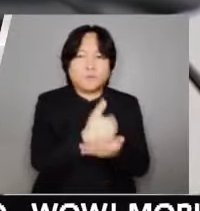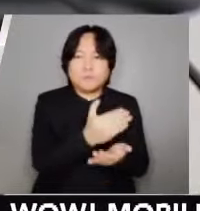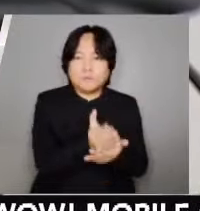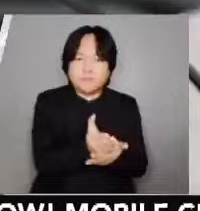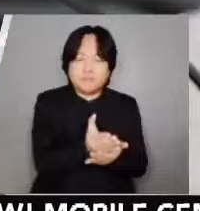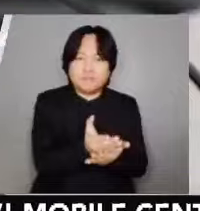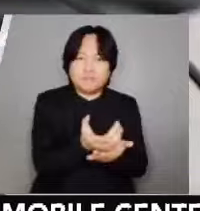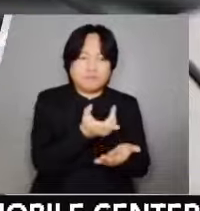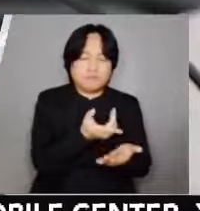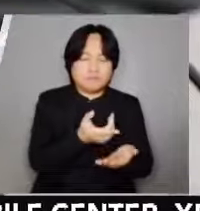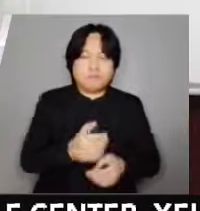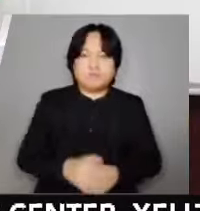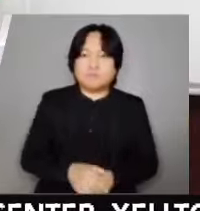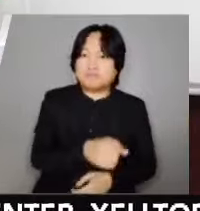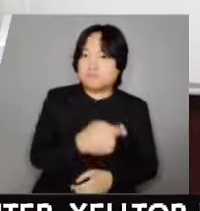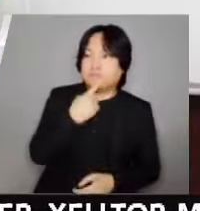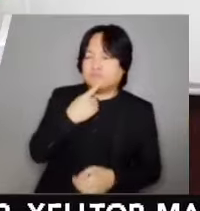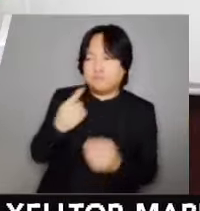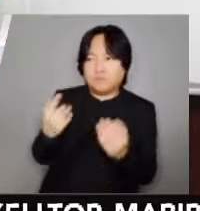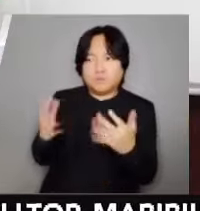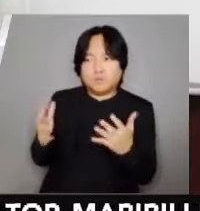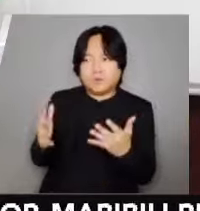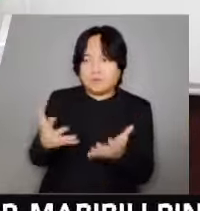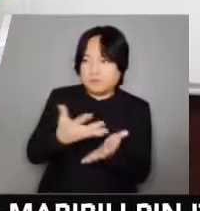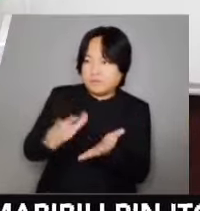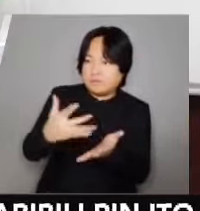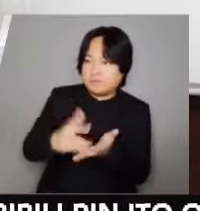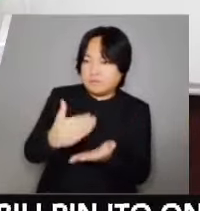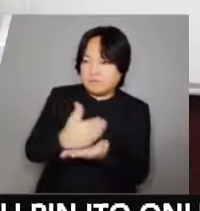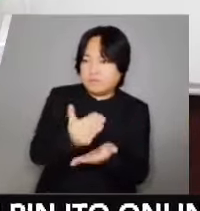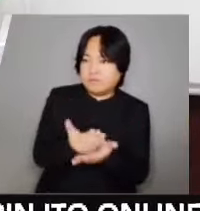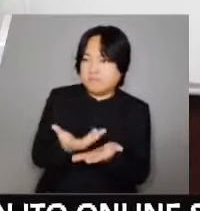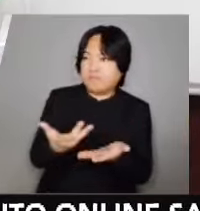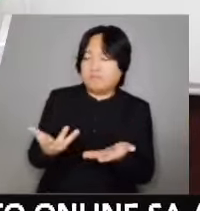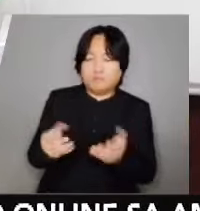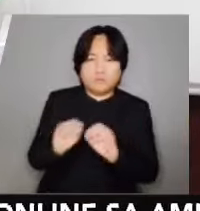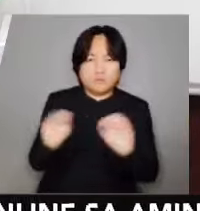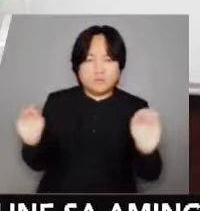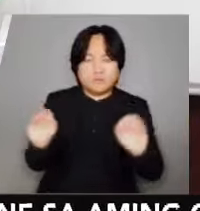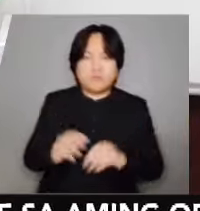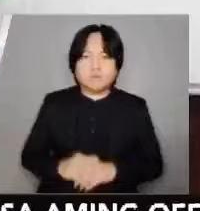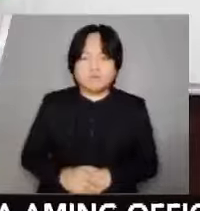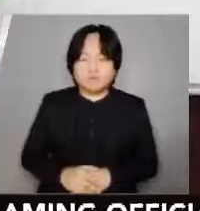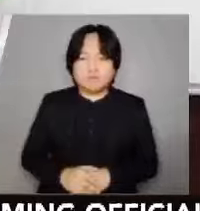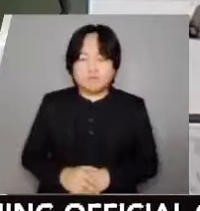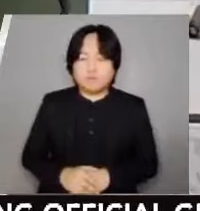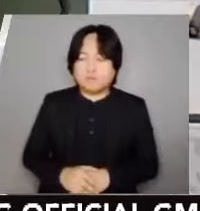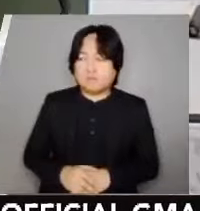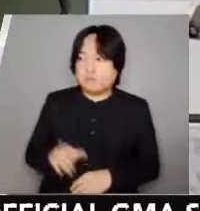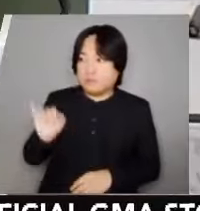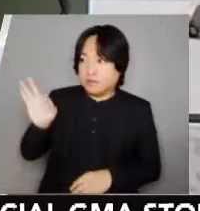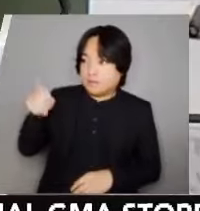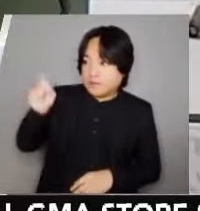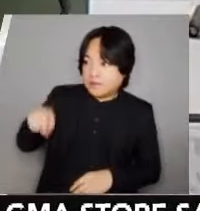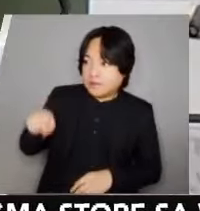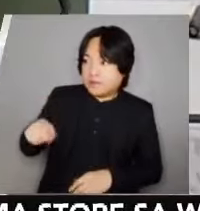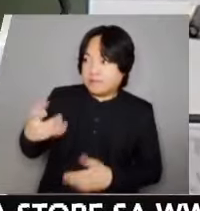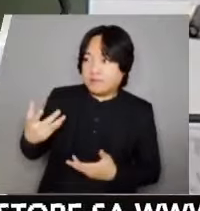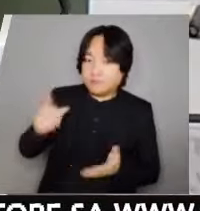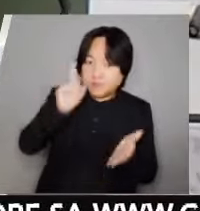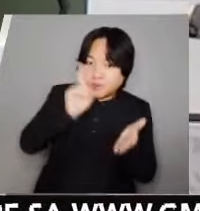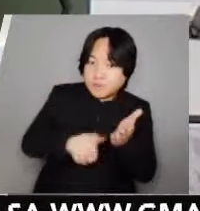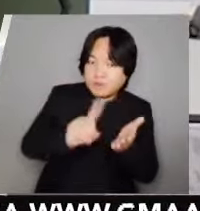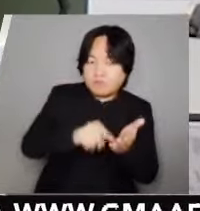walang nawaldas na pondo. Kung mayroon mang audit findings, handa raw nila itong sagutin sa COA. At kung may isang